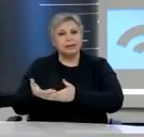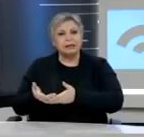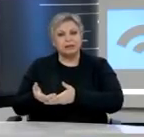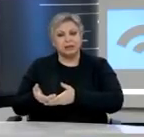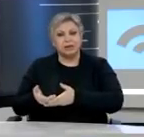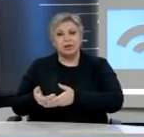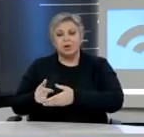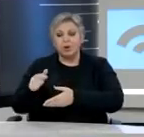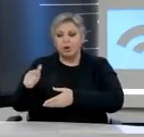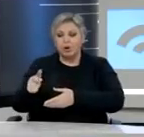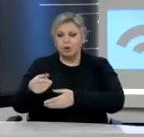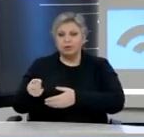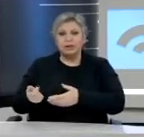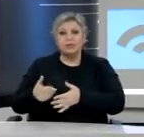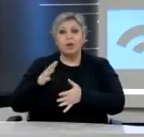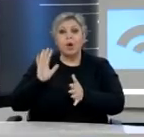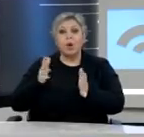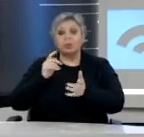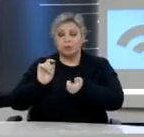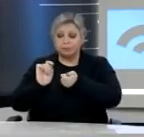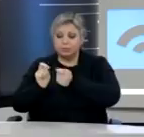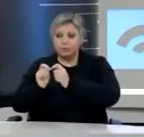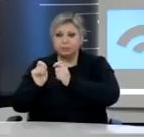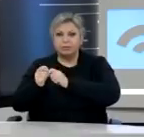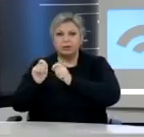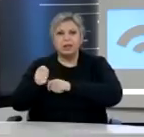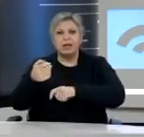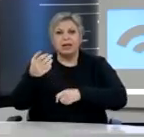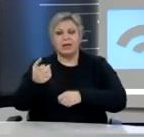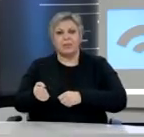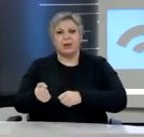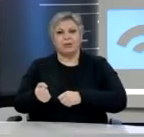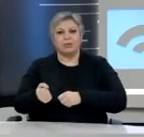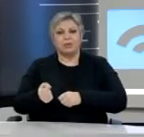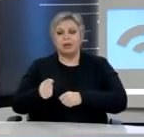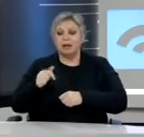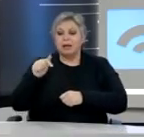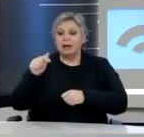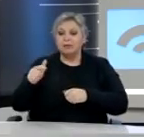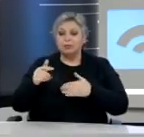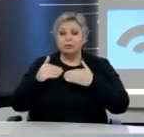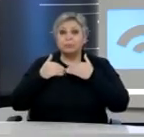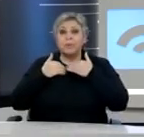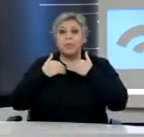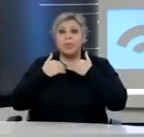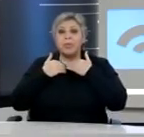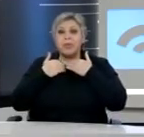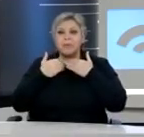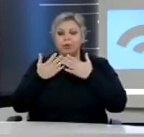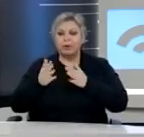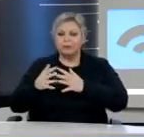προσαρμοστεί στις αλλαγές όταν αυτές συντελούνται. Όταν υιοθετεί ένα